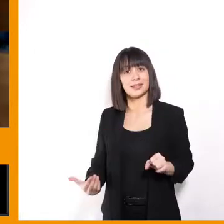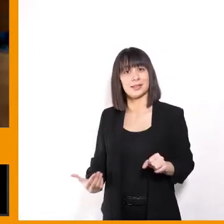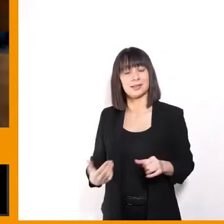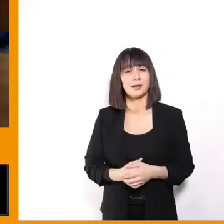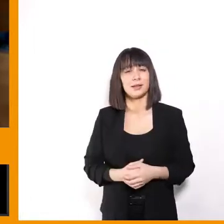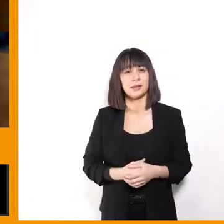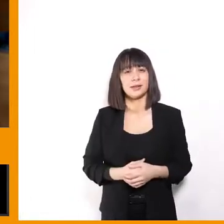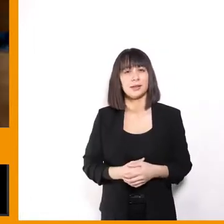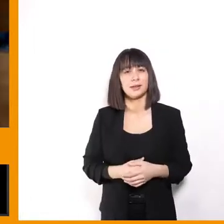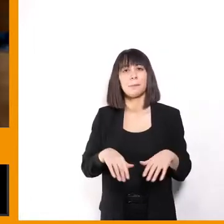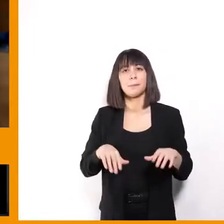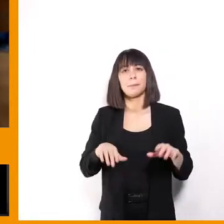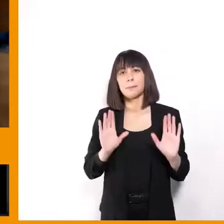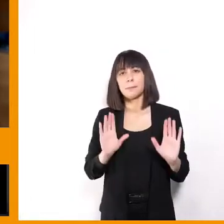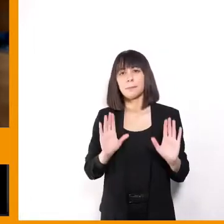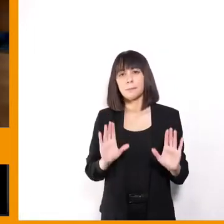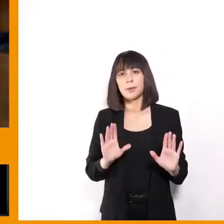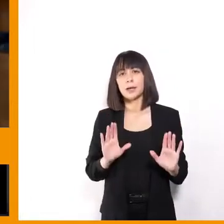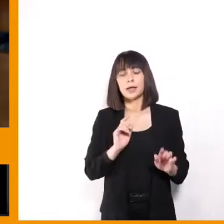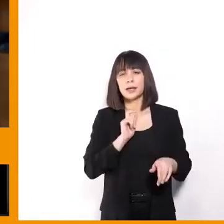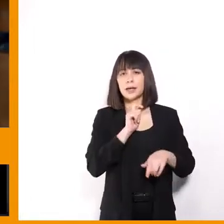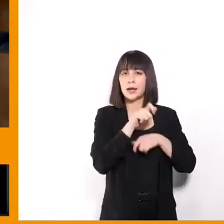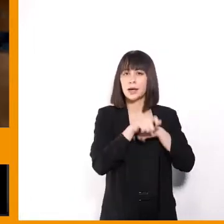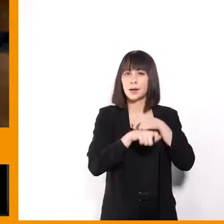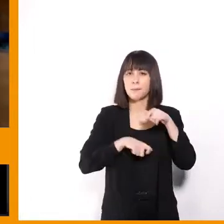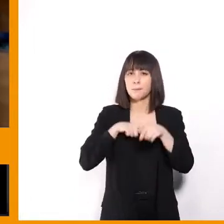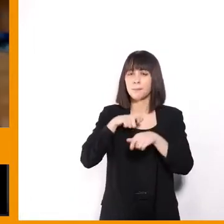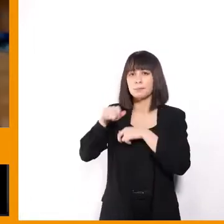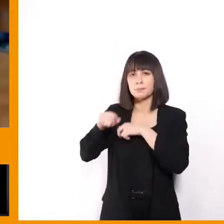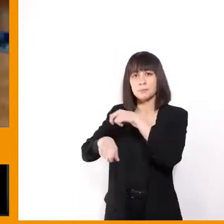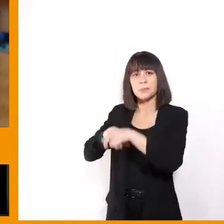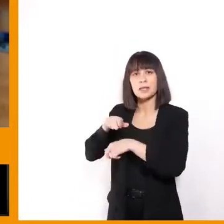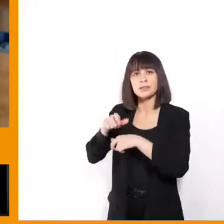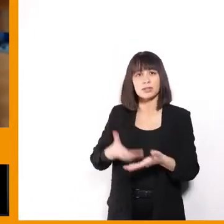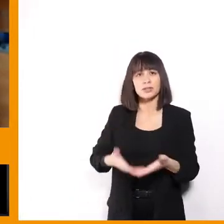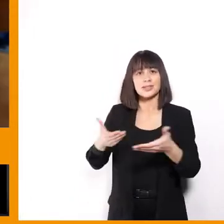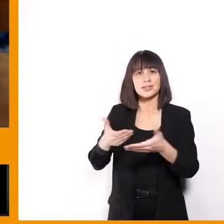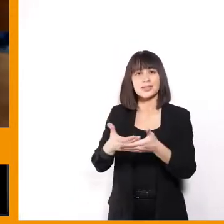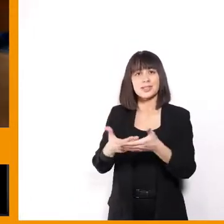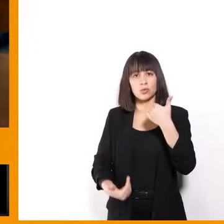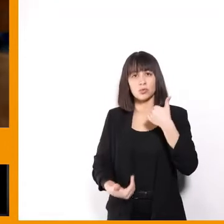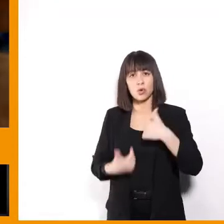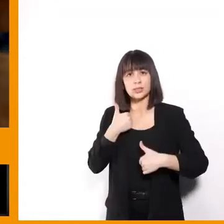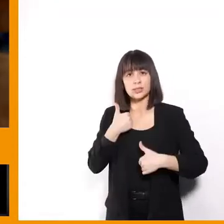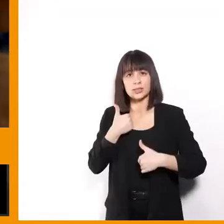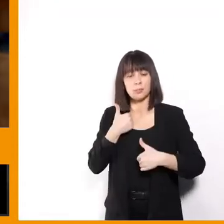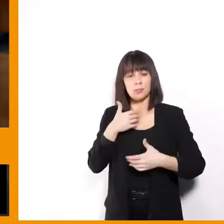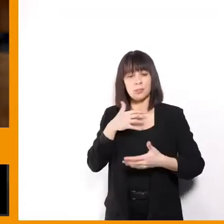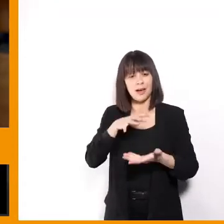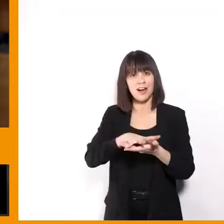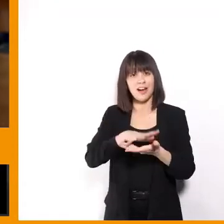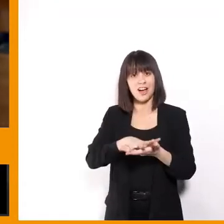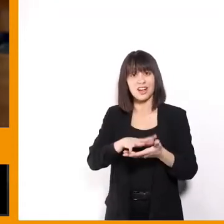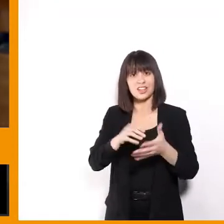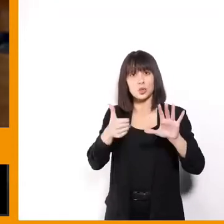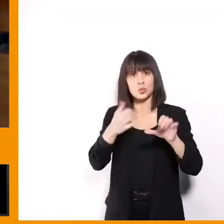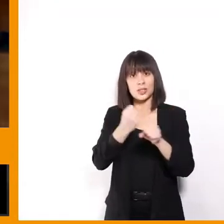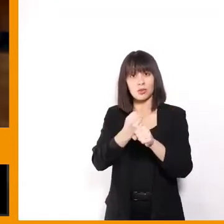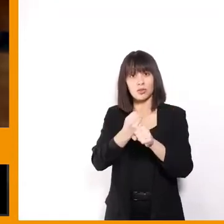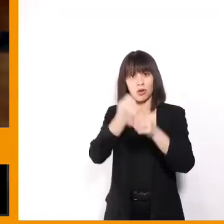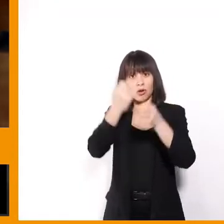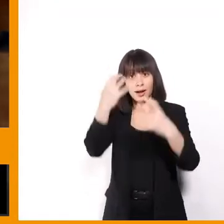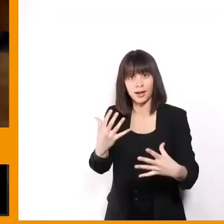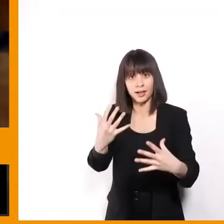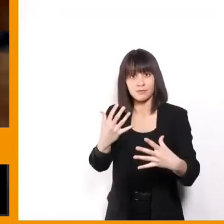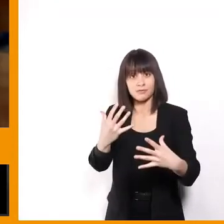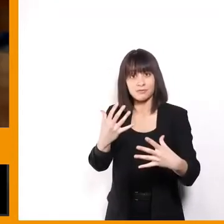pas accessible aux personnes qui rencontrent une situation de handicap à partir de 60 ans.